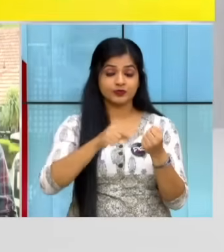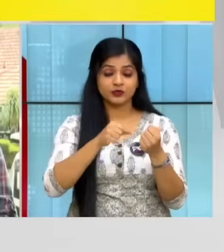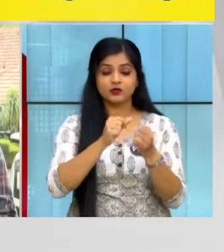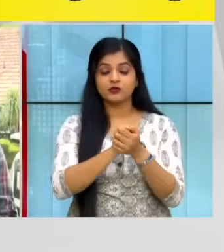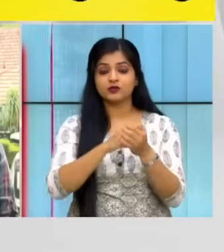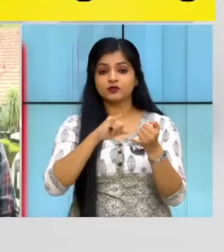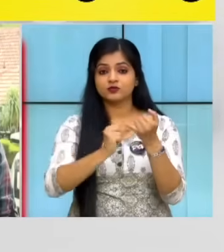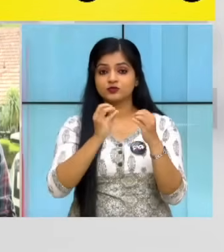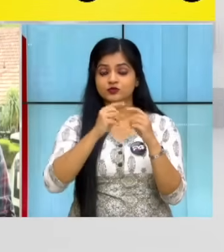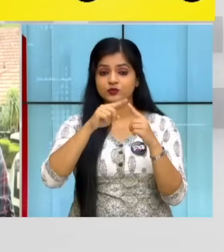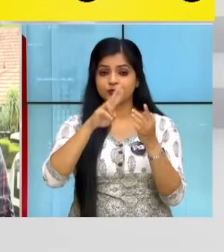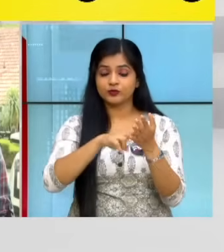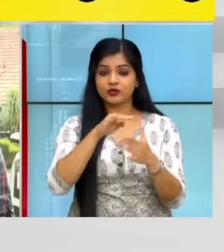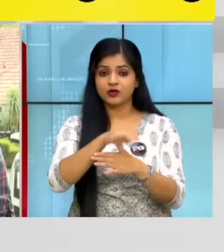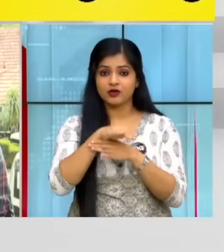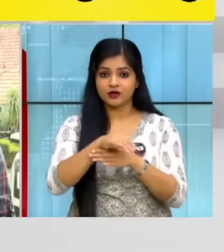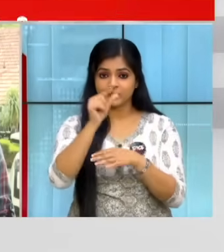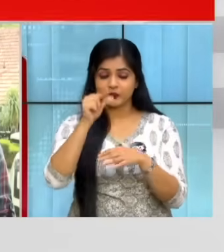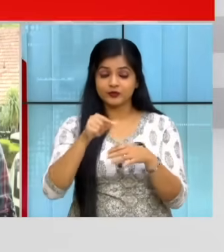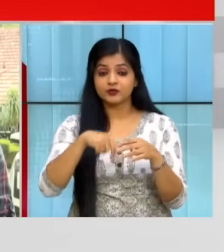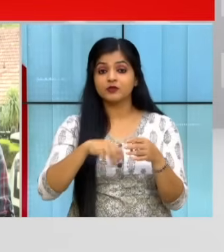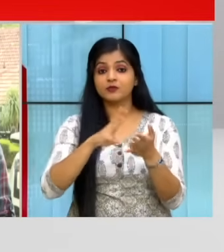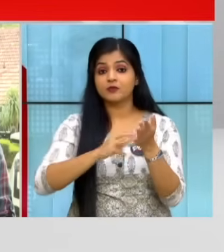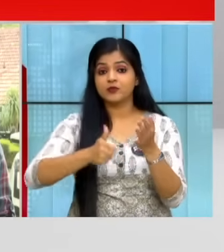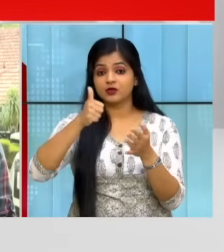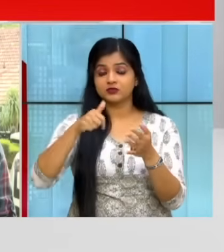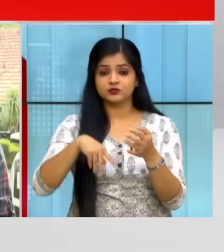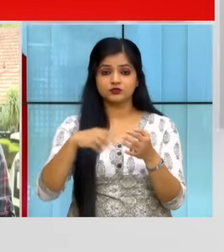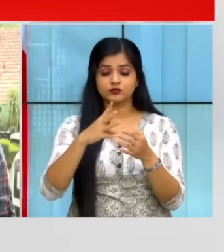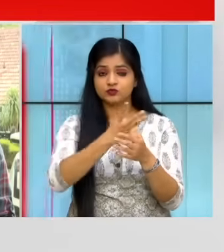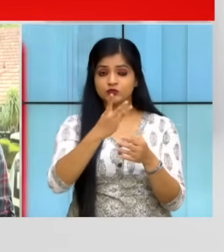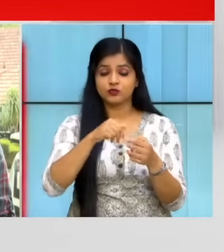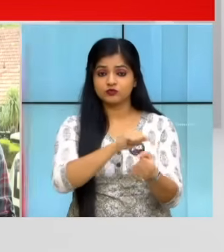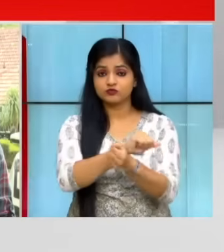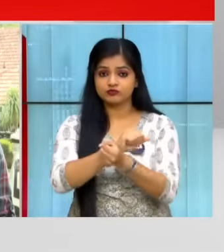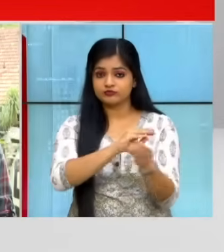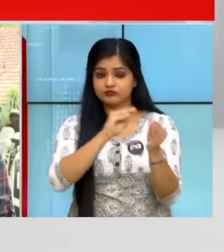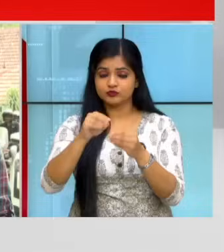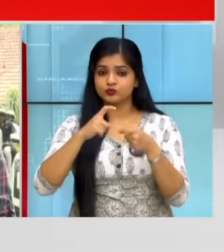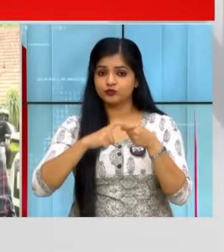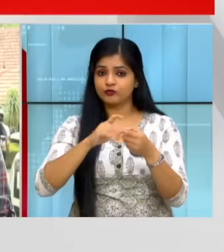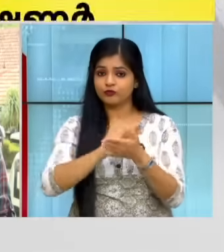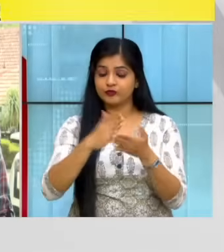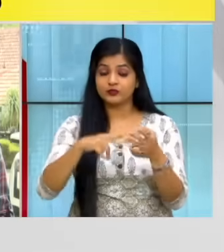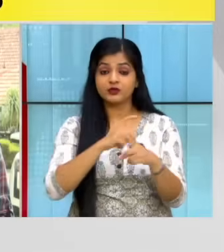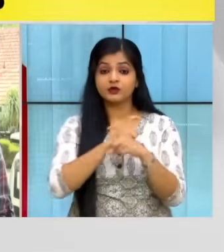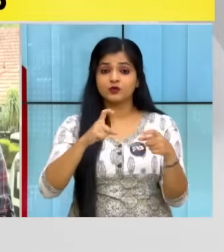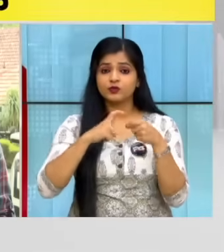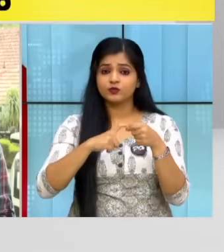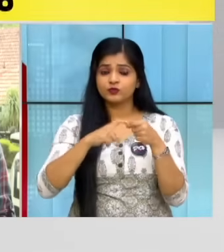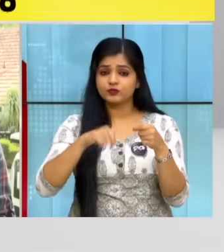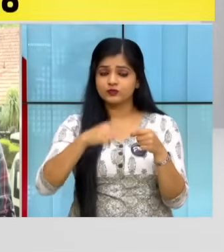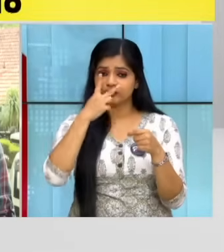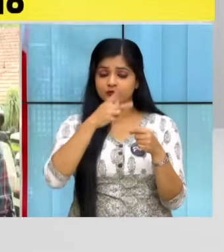സ്റ്റേഷൻ മാസ്റ്റർ ലാൽ സജീവ് എന്നിവരെ രാവിലെ തന്നെ പോലീസ് കസ്റ്റഡിയിലെടുത്ത് ചോദ്യം ചെയ്തിരുന്നു. ഇവരെ വിശദമായി നടത്തിയ ചോദ്യം ചെയ്യലിൽ ഇവർ